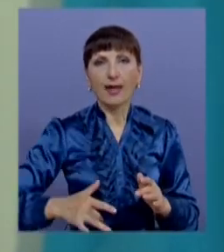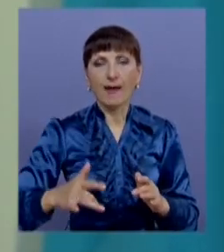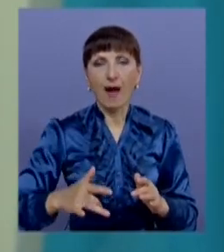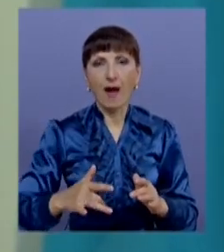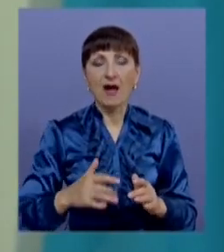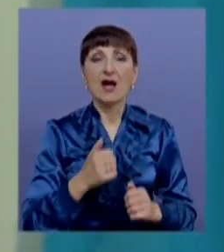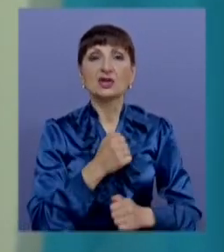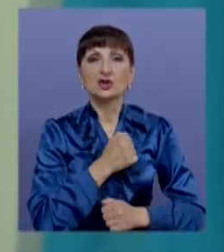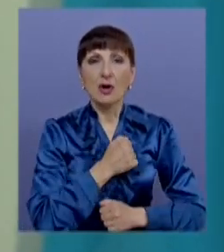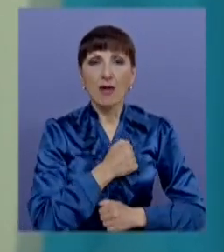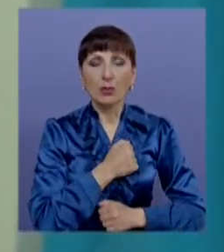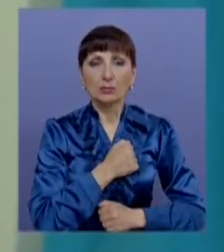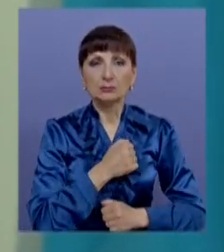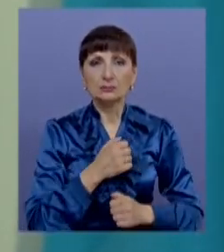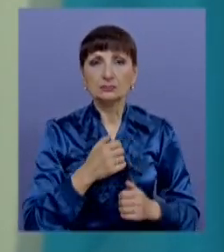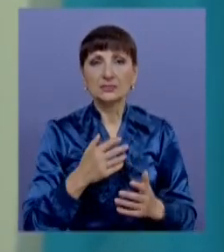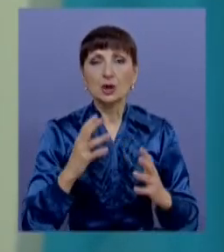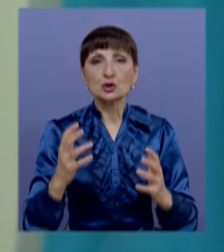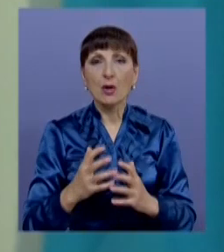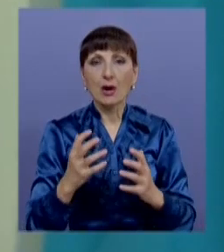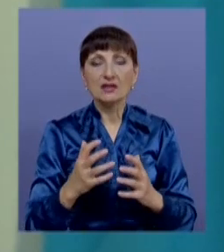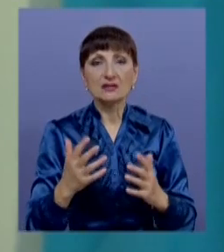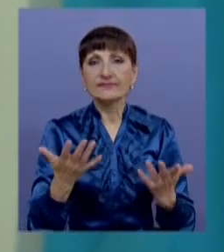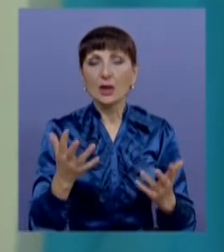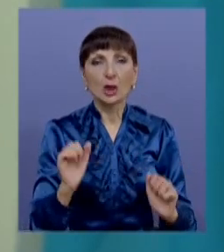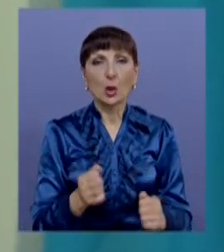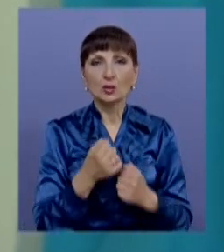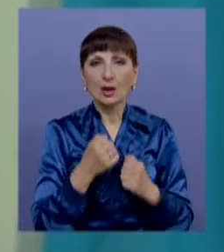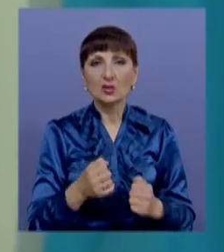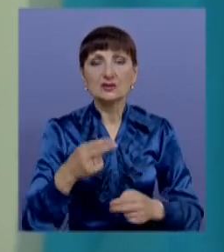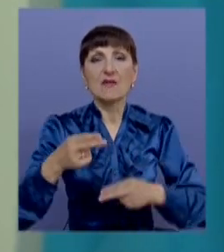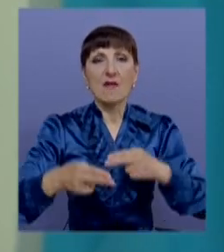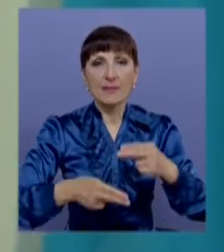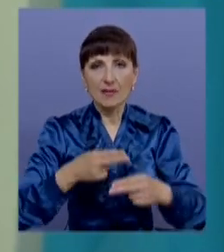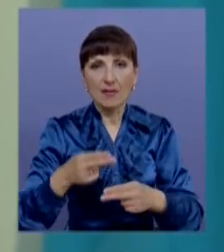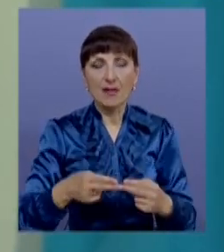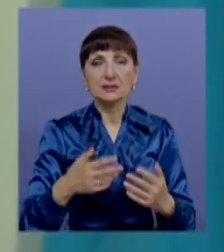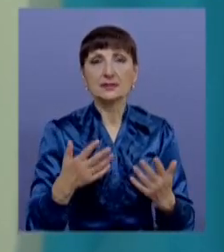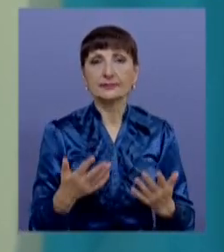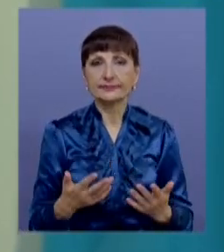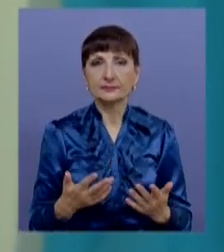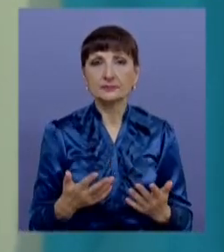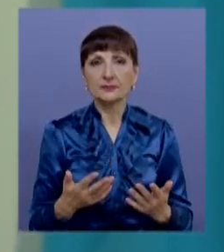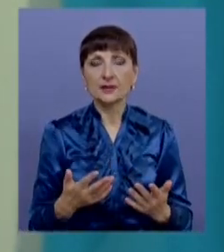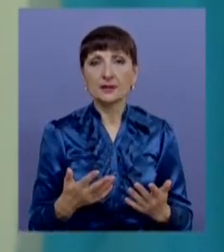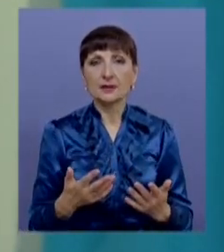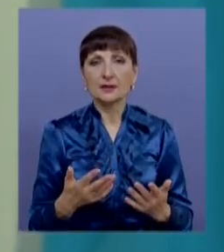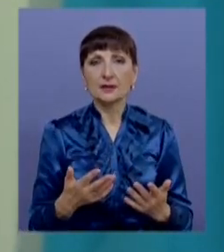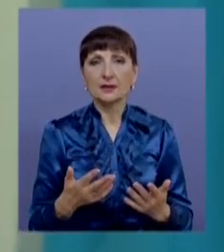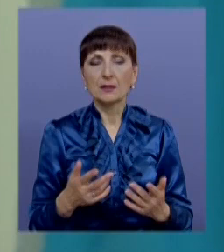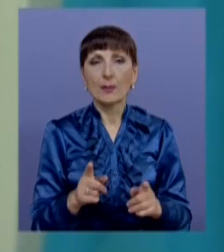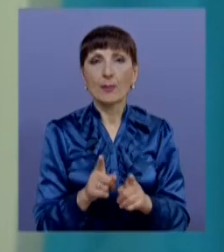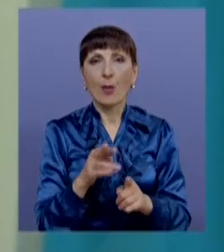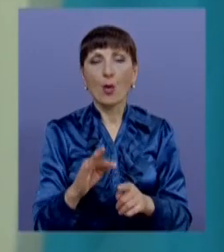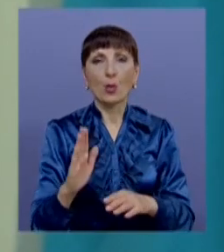К сожалению, сохранить орган не предоставлялось возможным, в связи с чем произведена